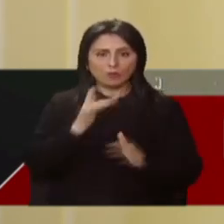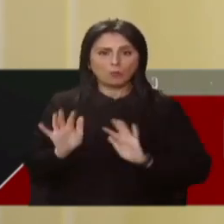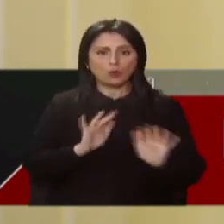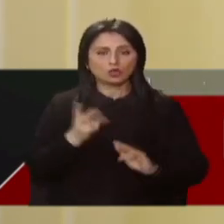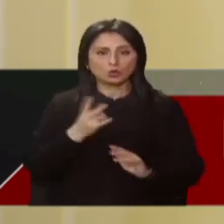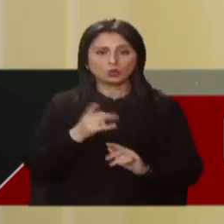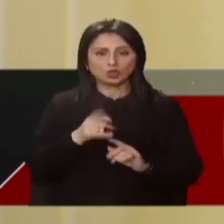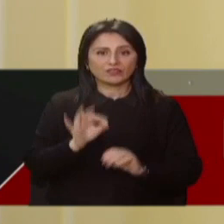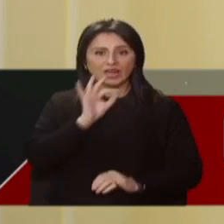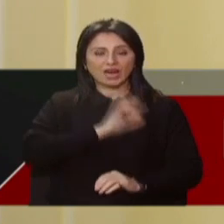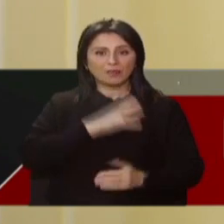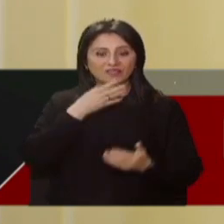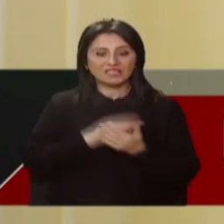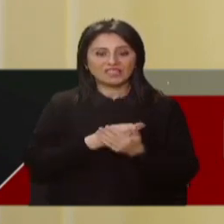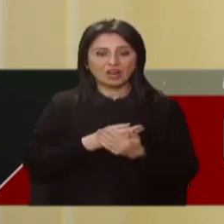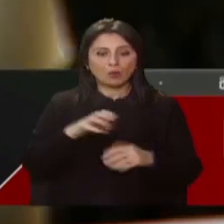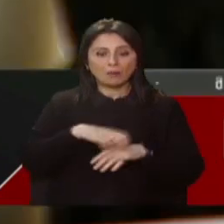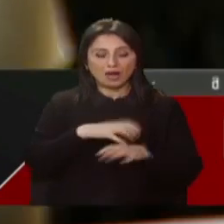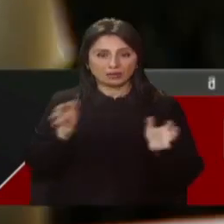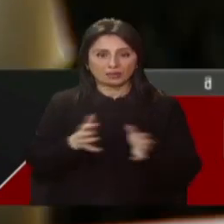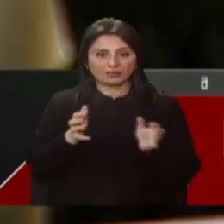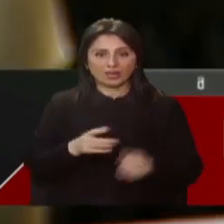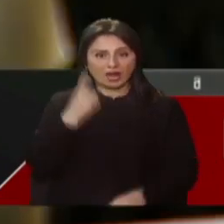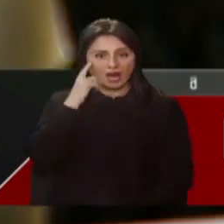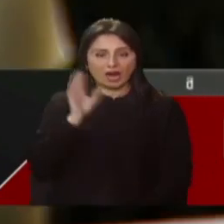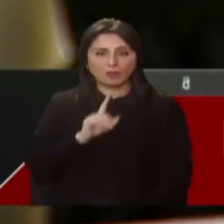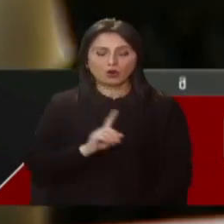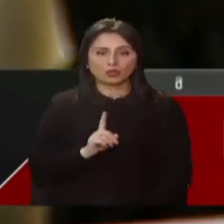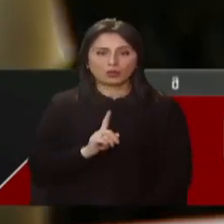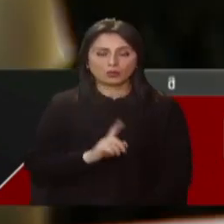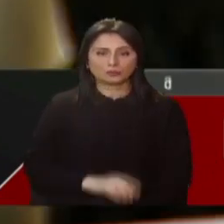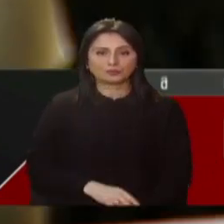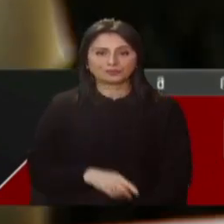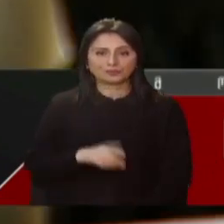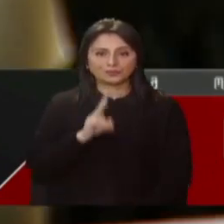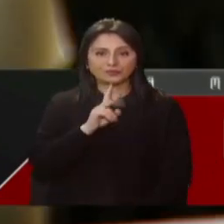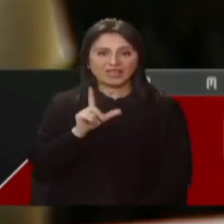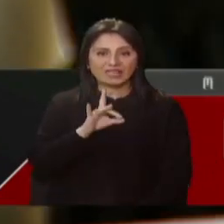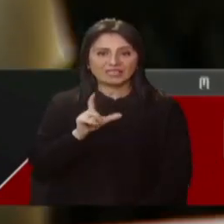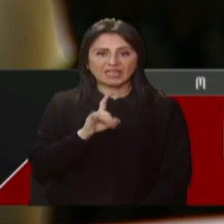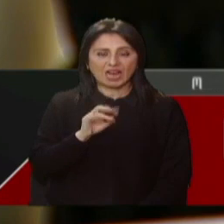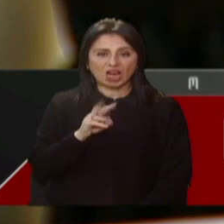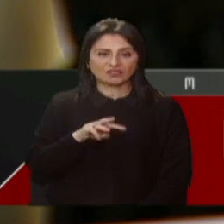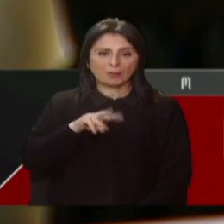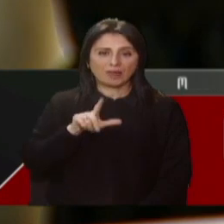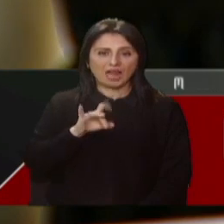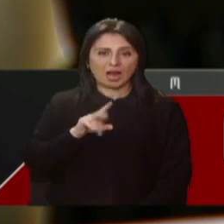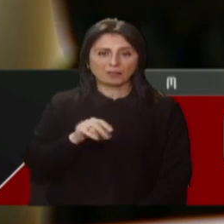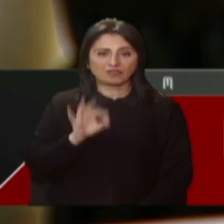პროცესი მათ გამოიყენონ საკუთარი კათარზისი. არ ამგონია რომ ან კეზერაშვილი ან